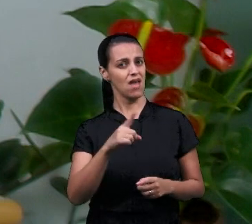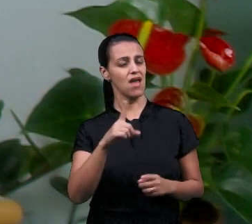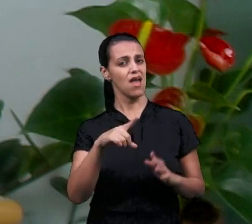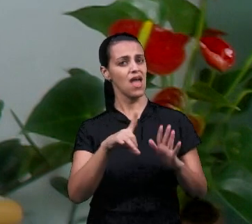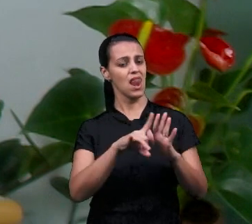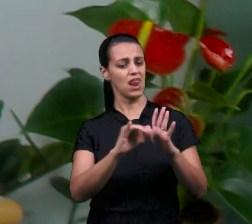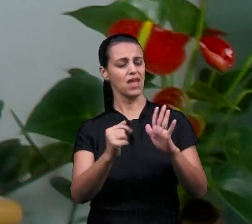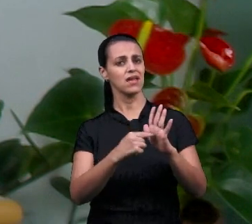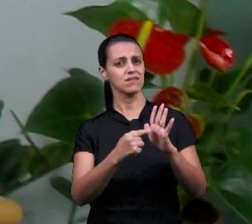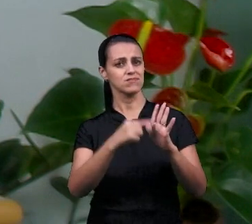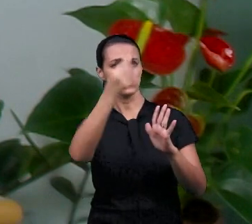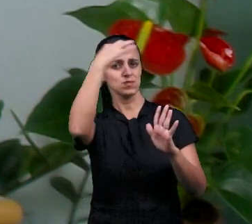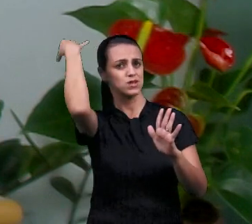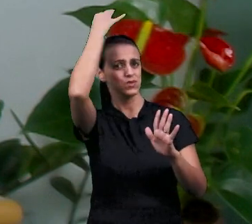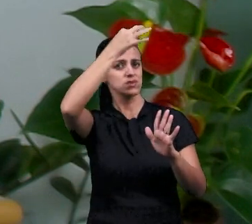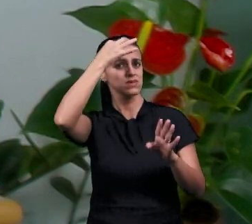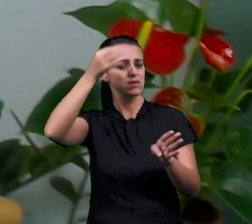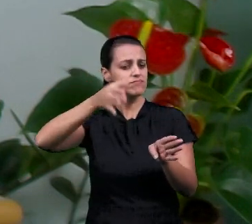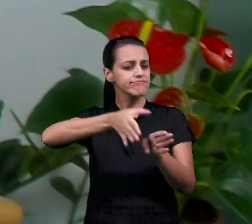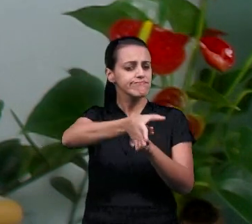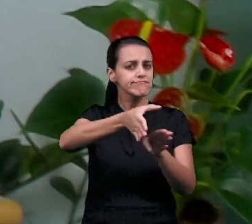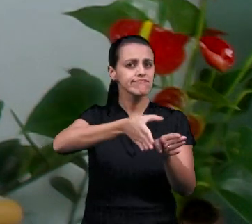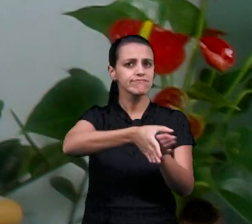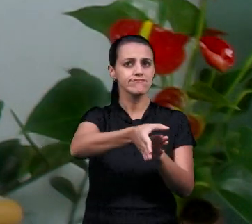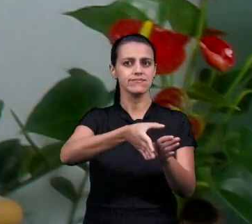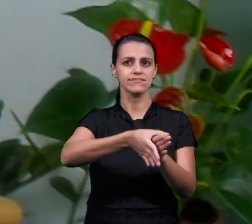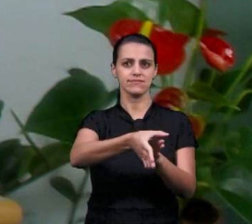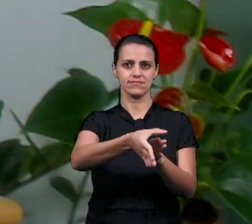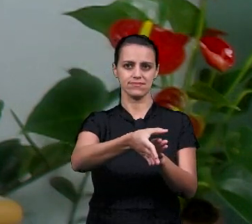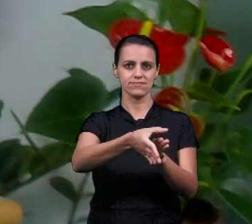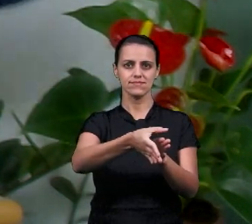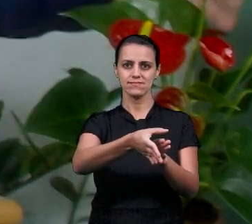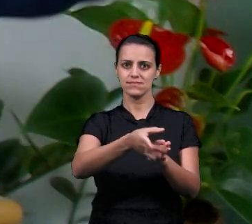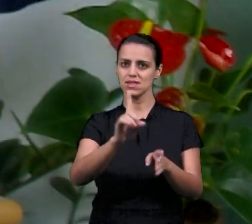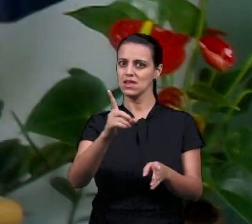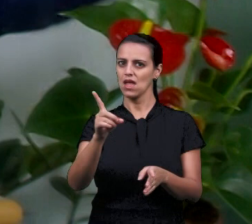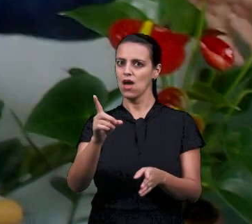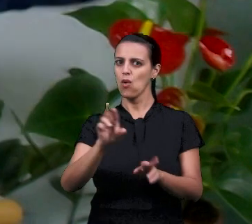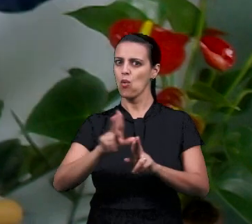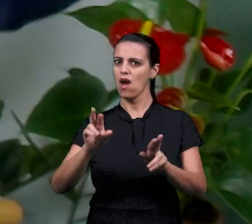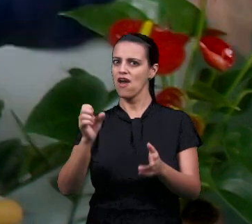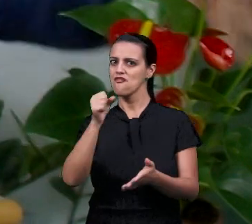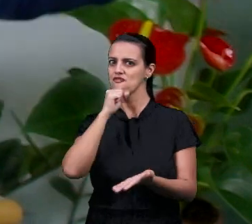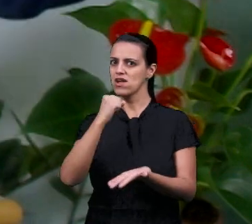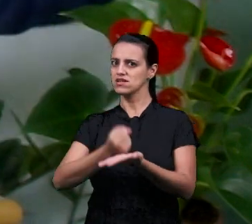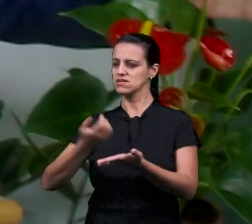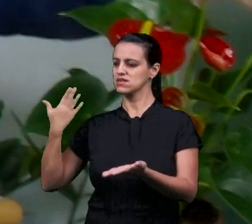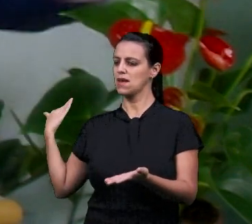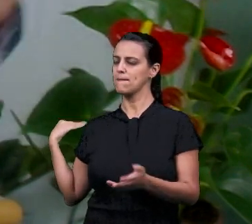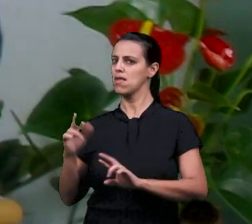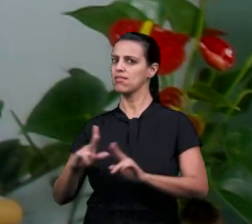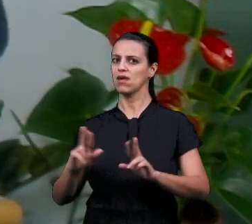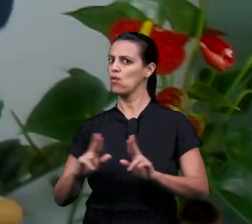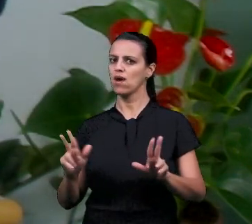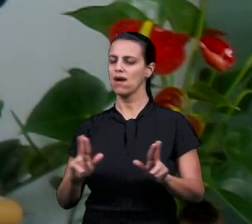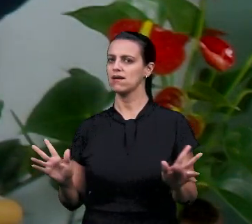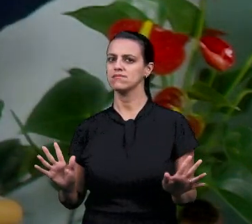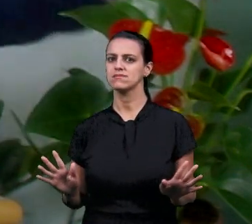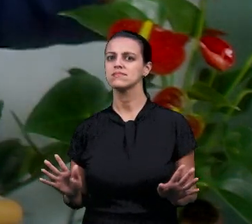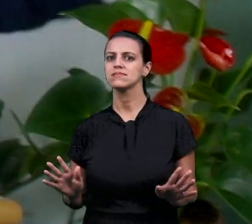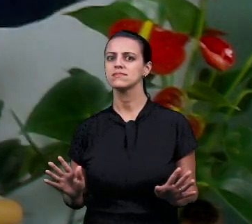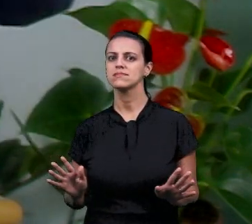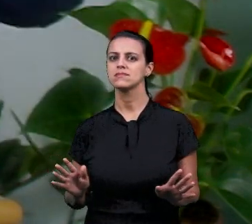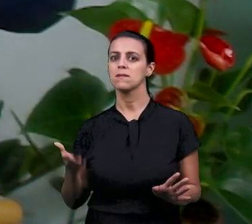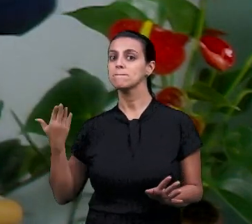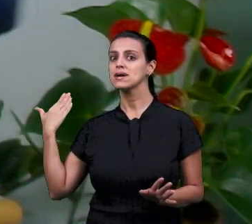pas pourquoi il le fait. Mais revenons ici, ce sont des lois déterminées par le Saint-Esprit. Il ne s'agit pas des lois de l'Ancien